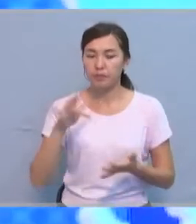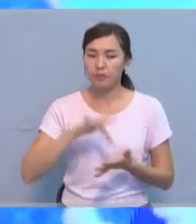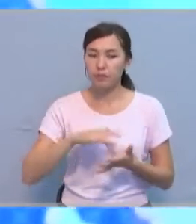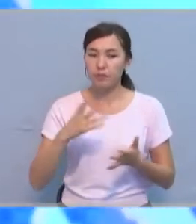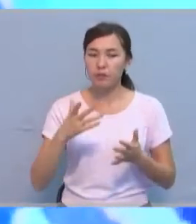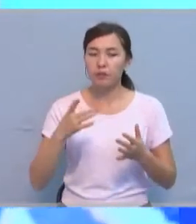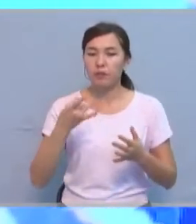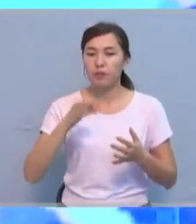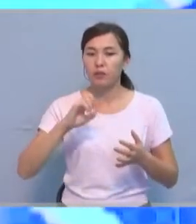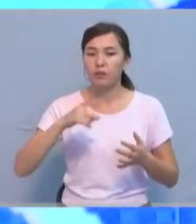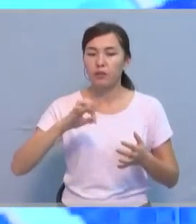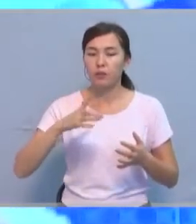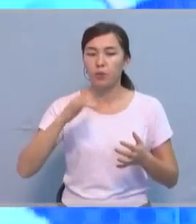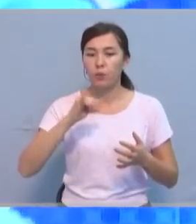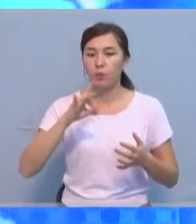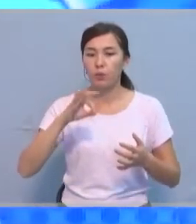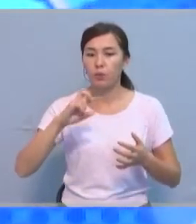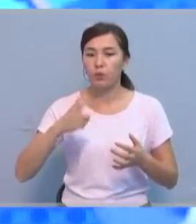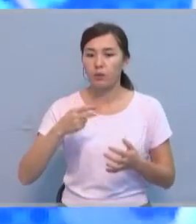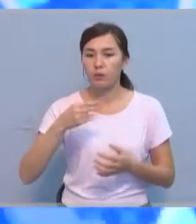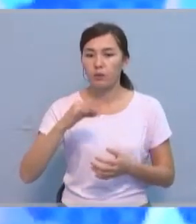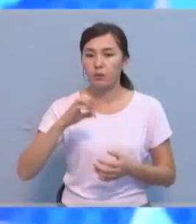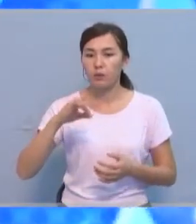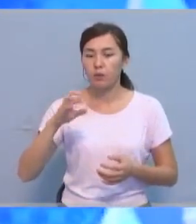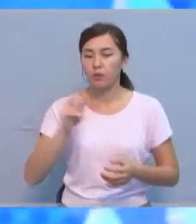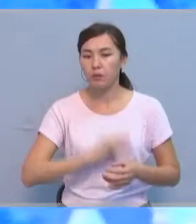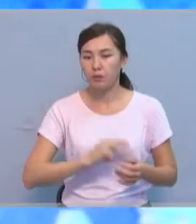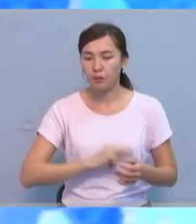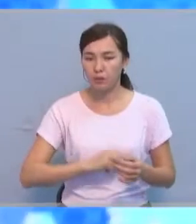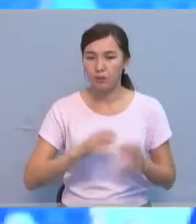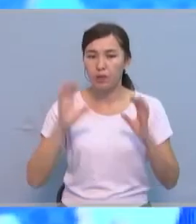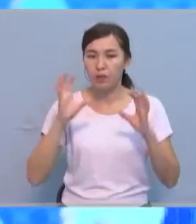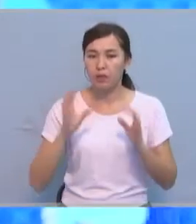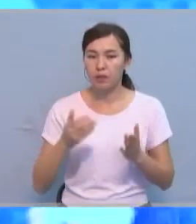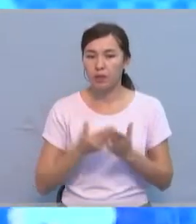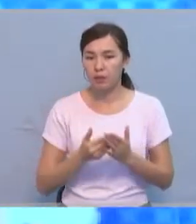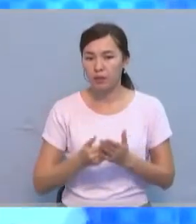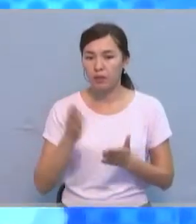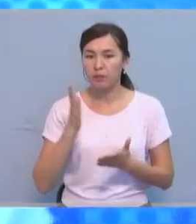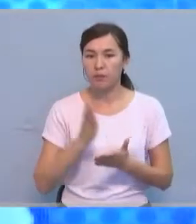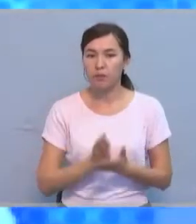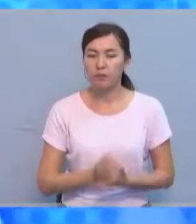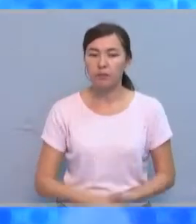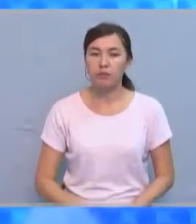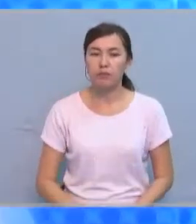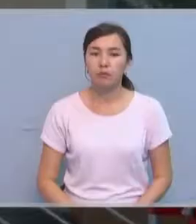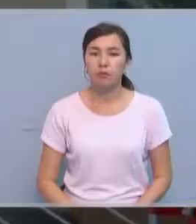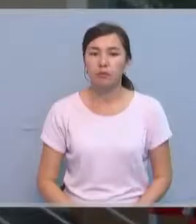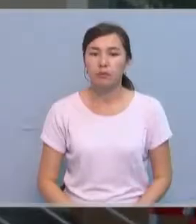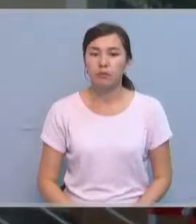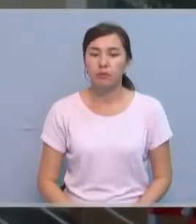Орталықта гинеколог, уролог, психолог мамандар жұмыс істейді. Сонымен қатар заңгерлік кеңестер де беріледі.